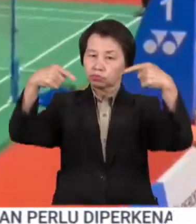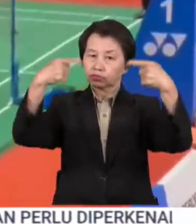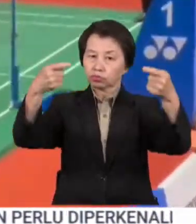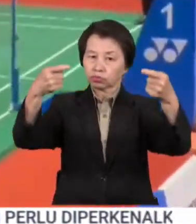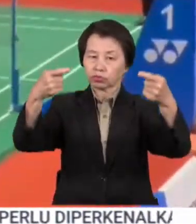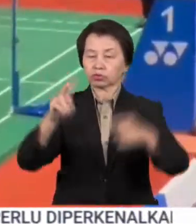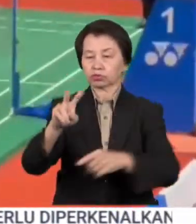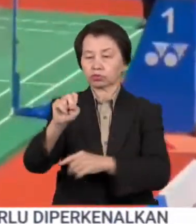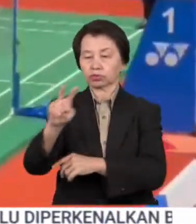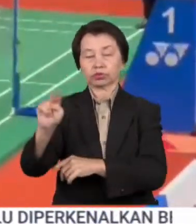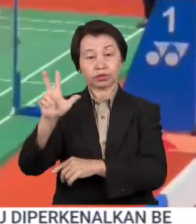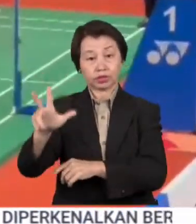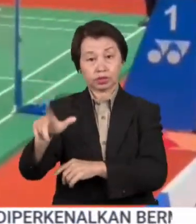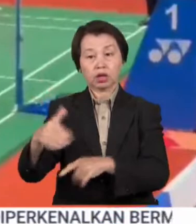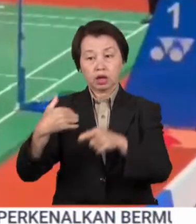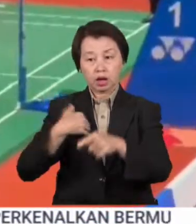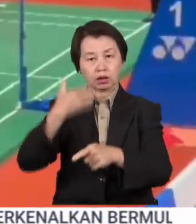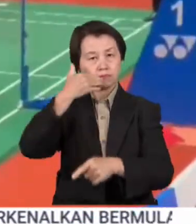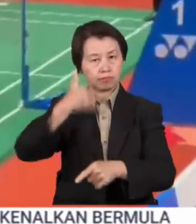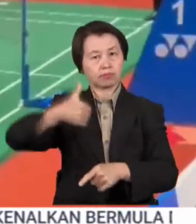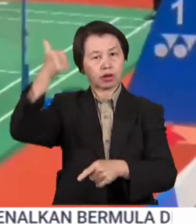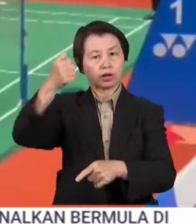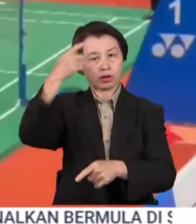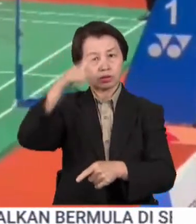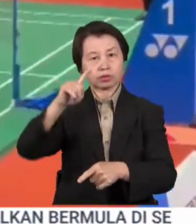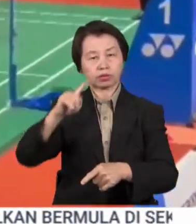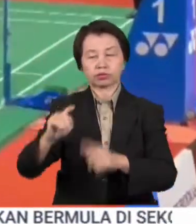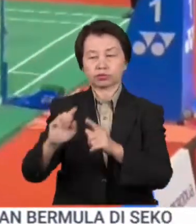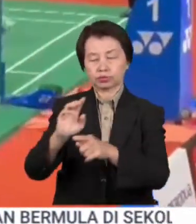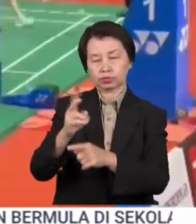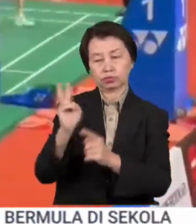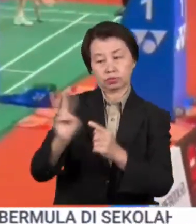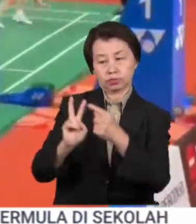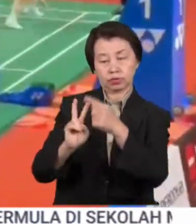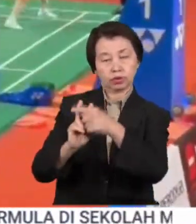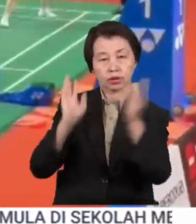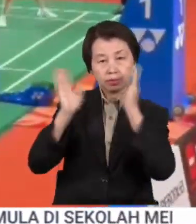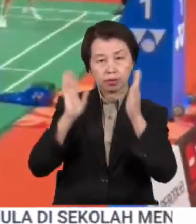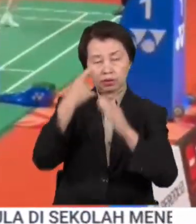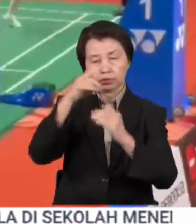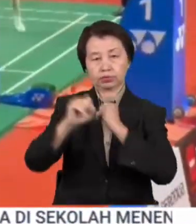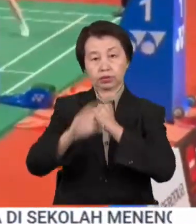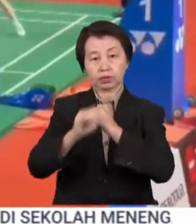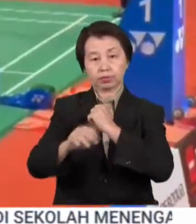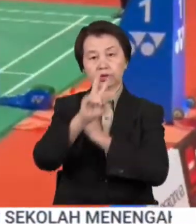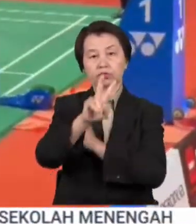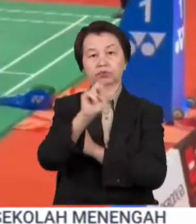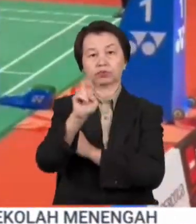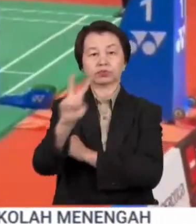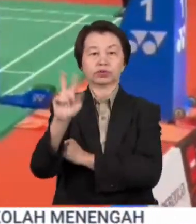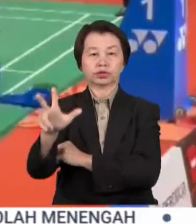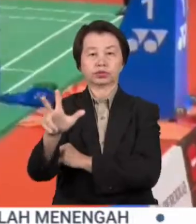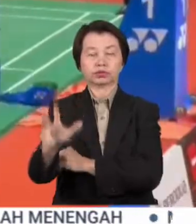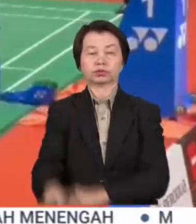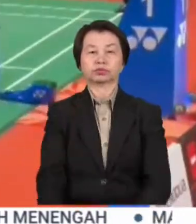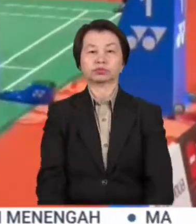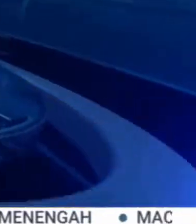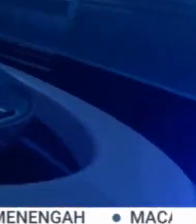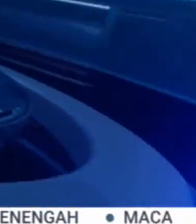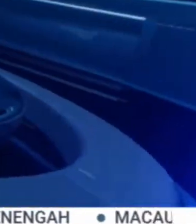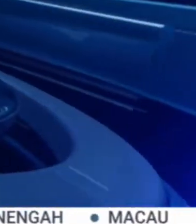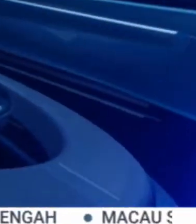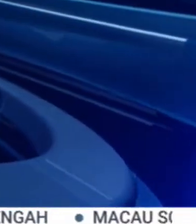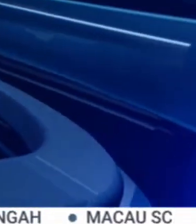Masters 2023 adalah yang terbaik buat Perlitinah bagi kempen 2023 setakat ini.